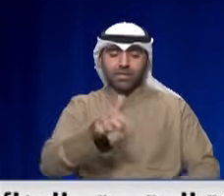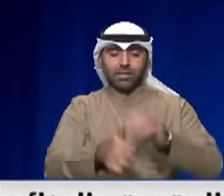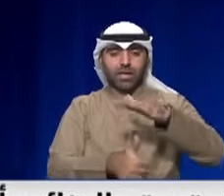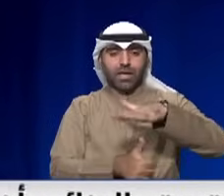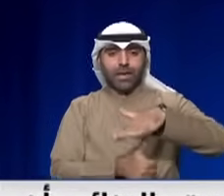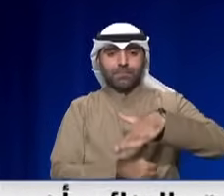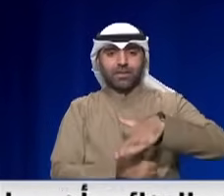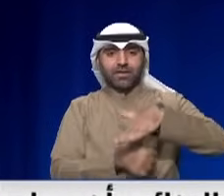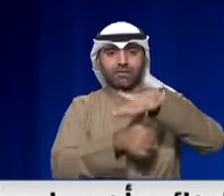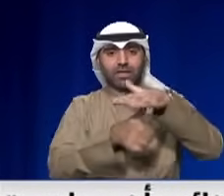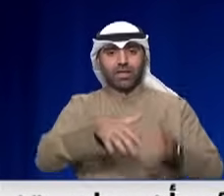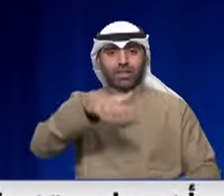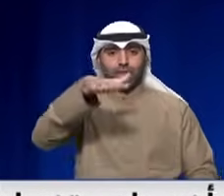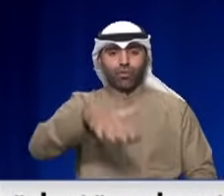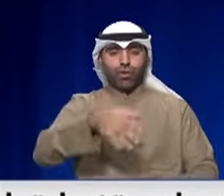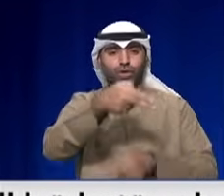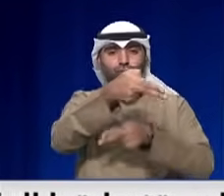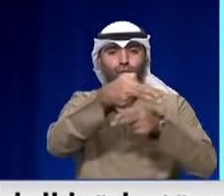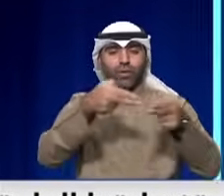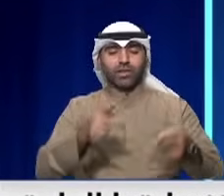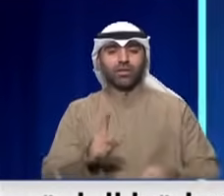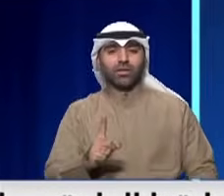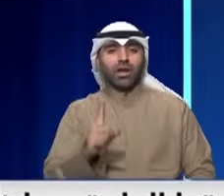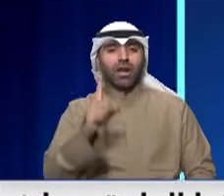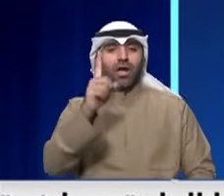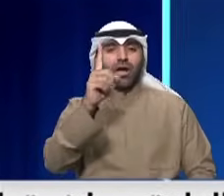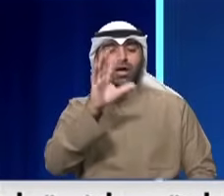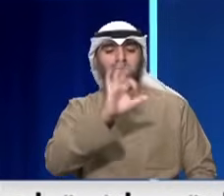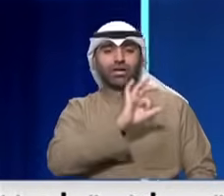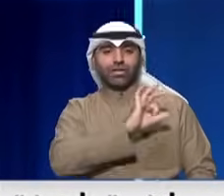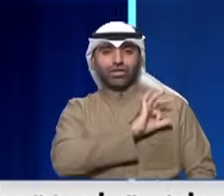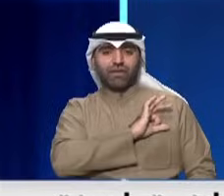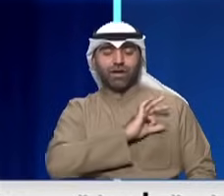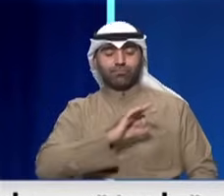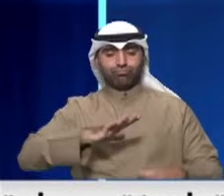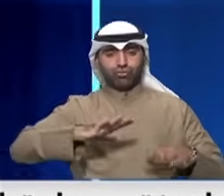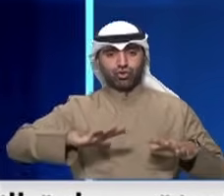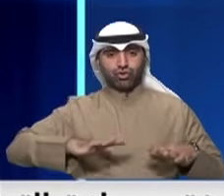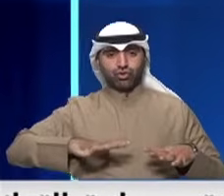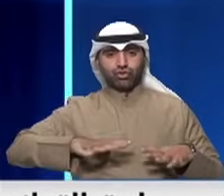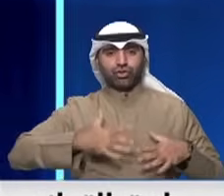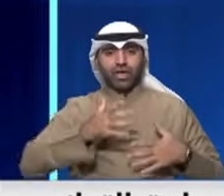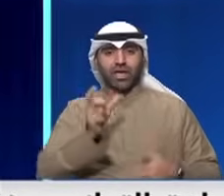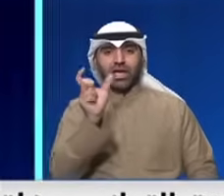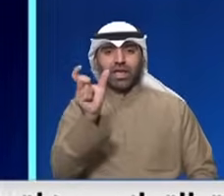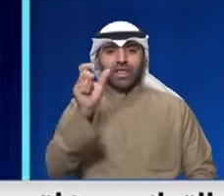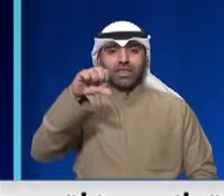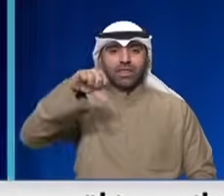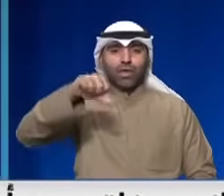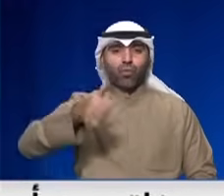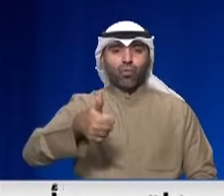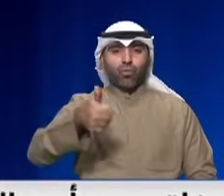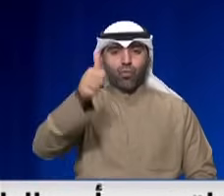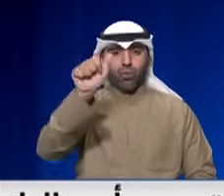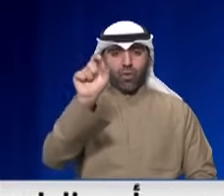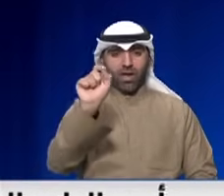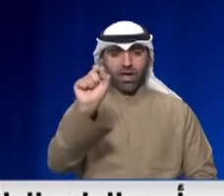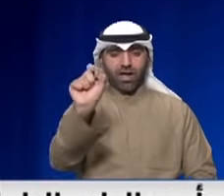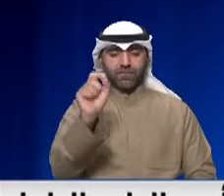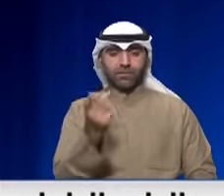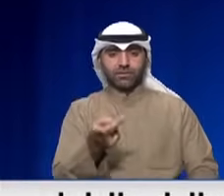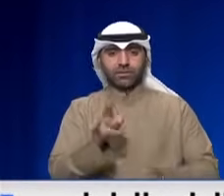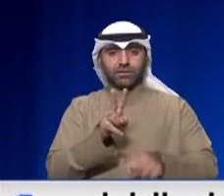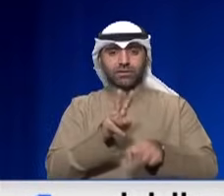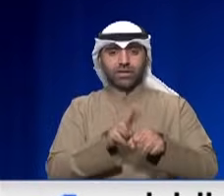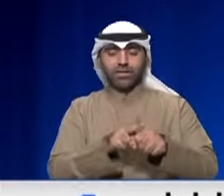السمو امير البلاد الراحل الشيخ نواف الاحمد الجابر الصباح طيب الله ثراه مشيدا فخامته بالدور